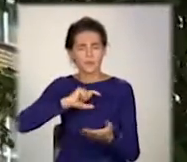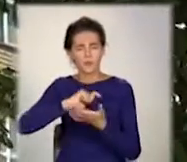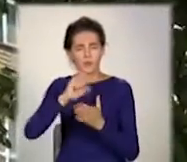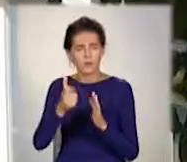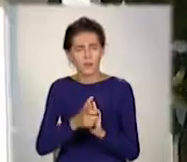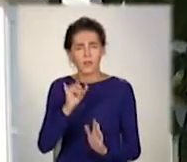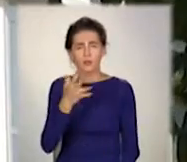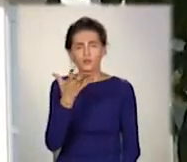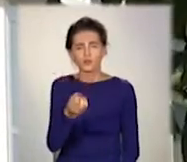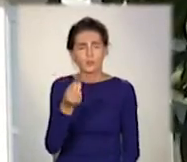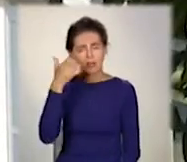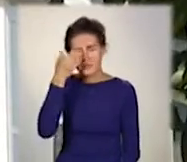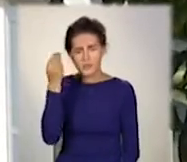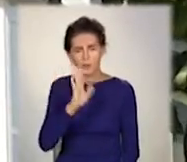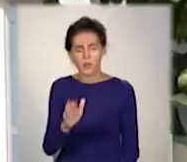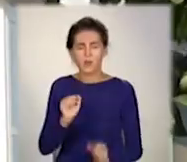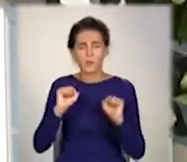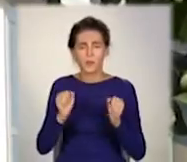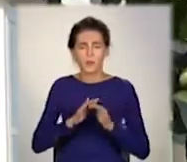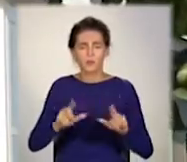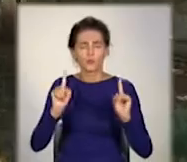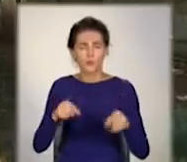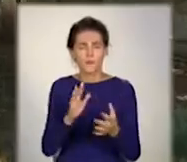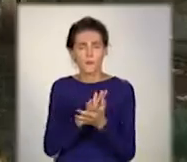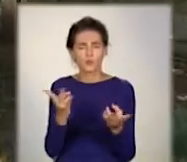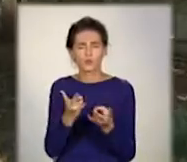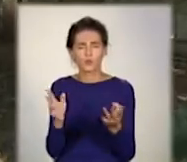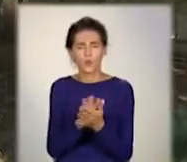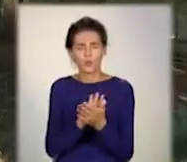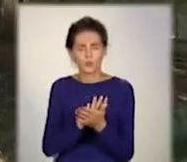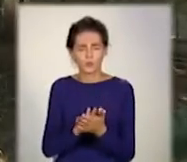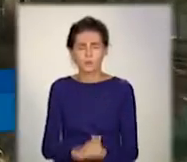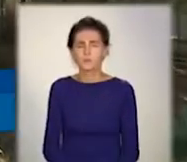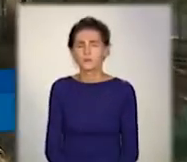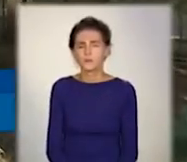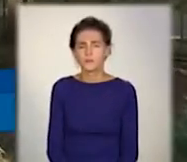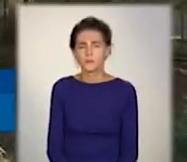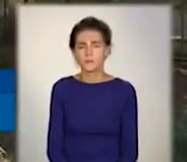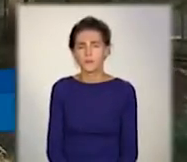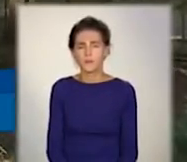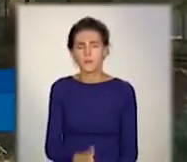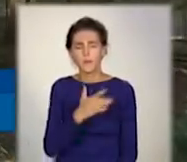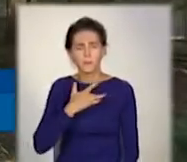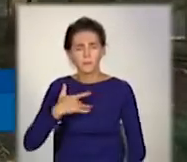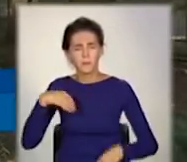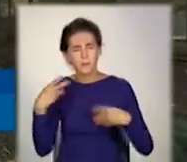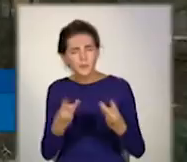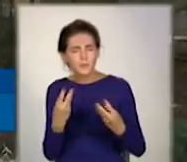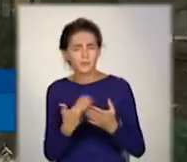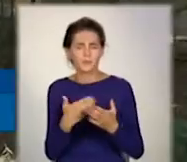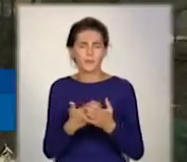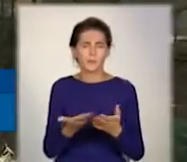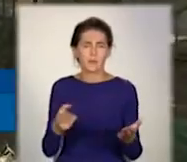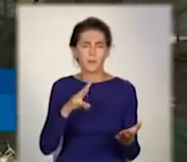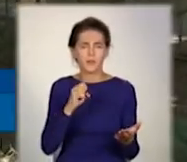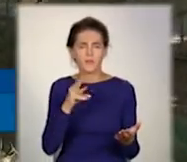ж, не забувайте, брудний кондиціонер – то теж небезпека. Болезнь легіонерів, легіонерозна пневмонія, то есть определенный